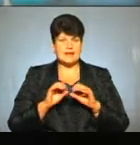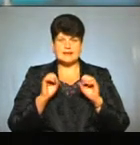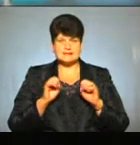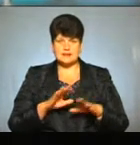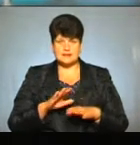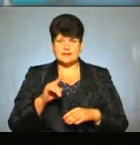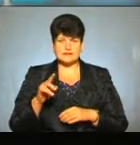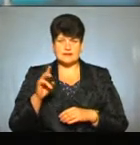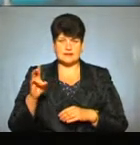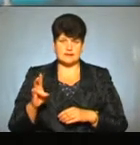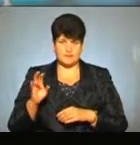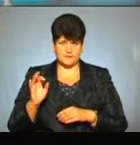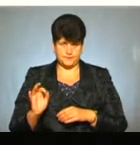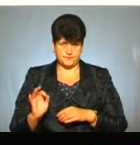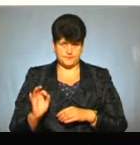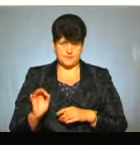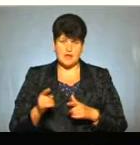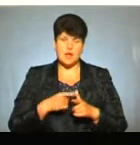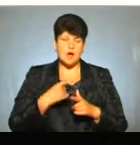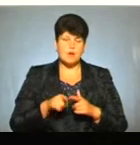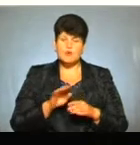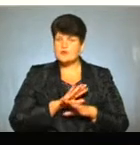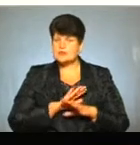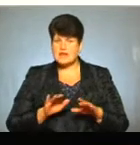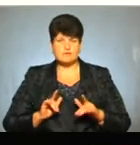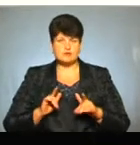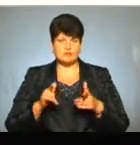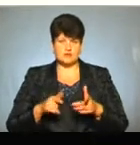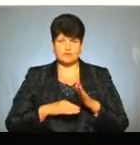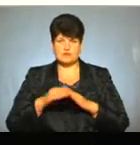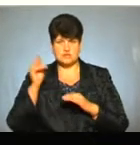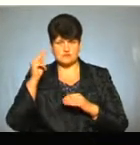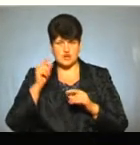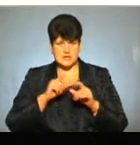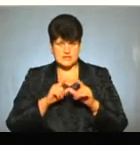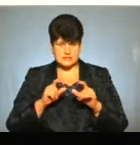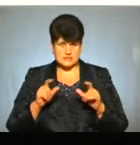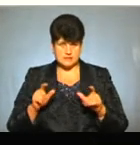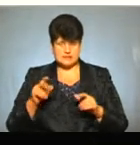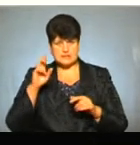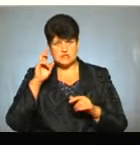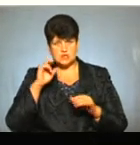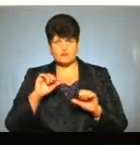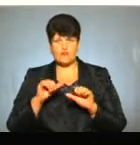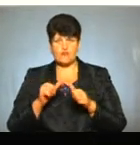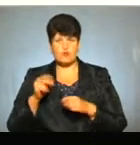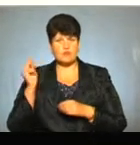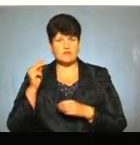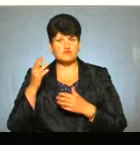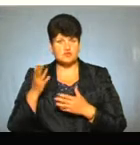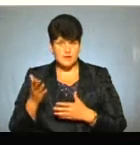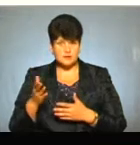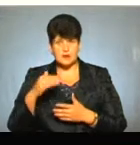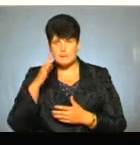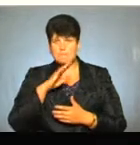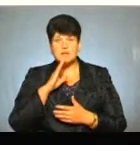зовнішнє незалежне оцінювання, або не вступили у вищі навчальні заклади за державною формою навчання,